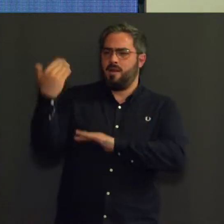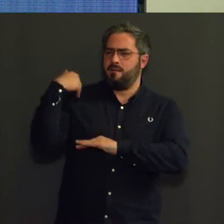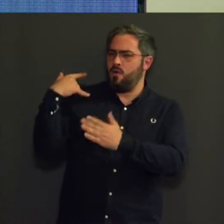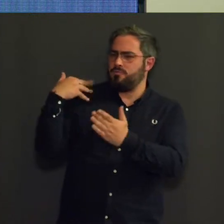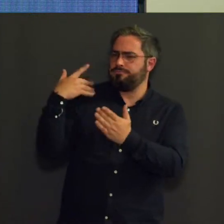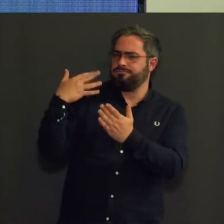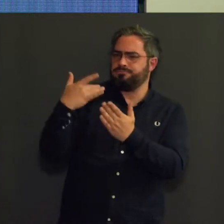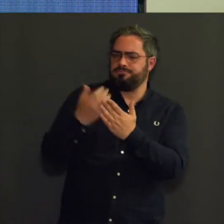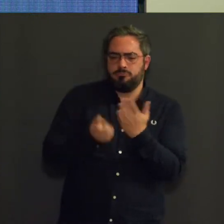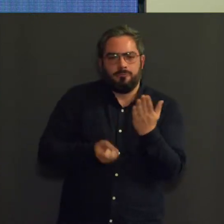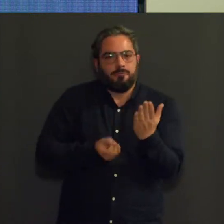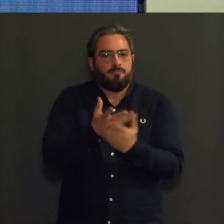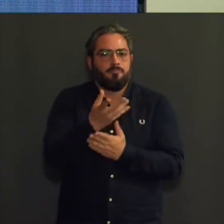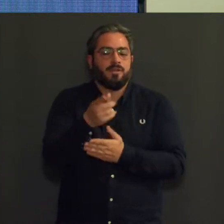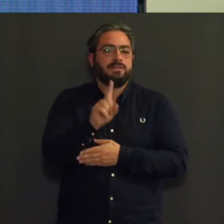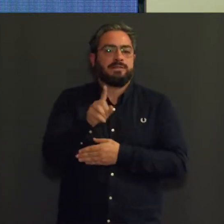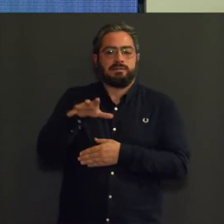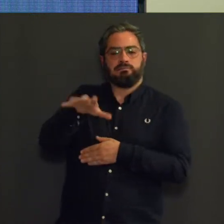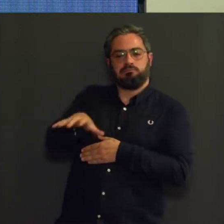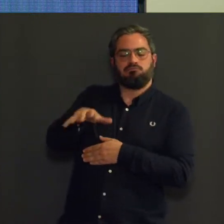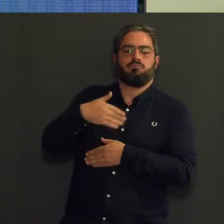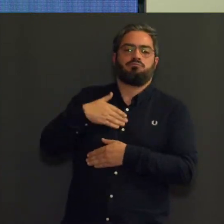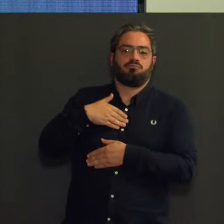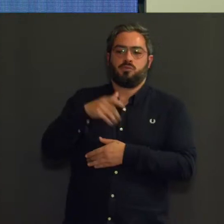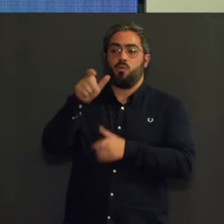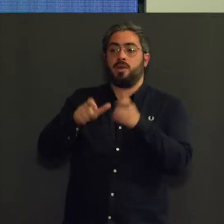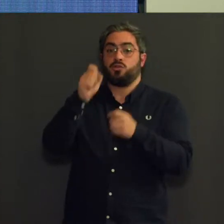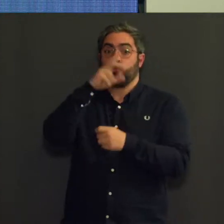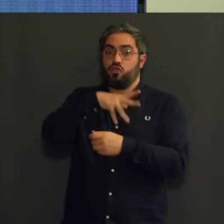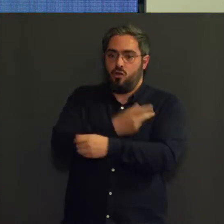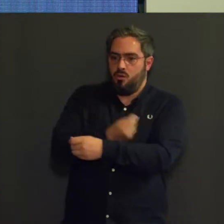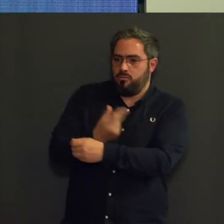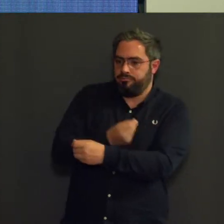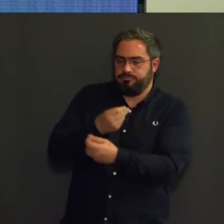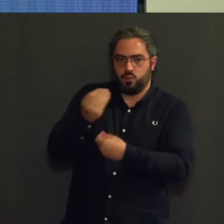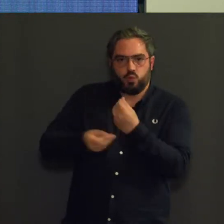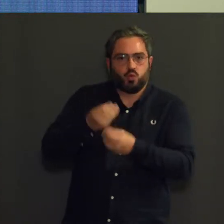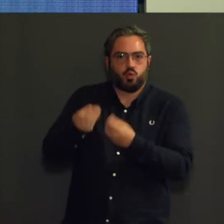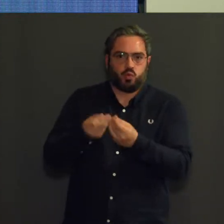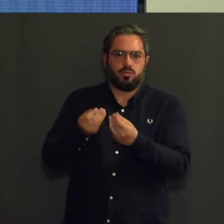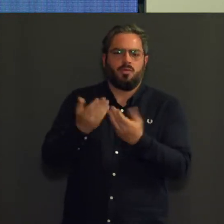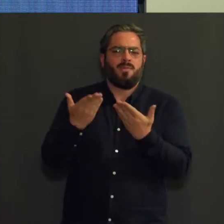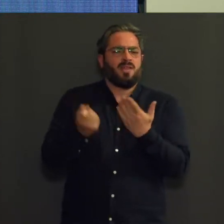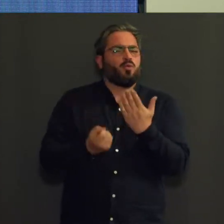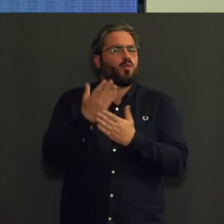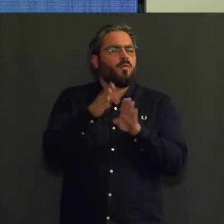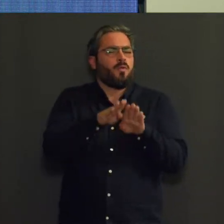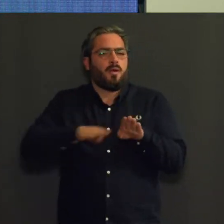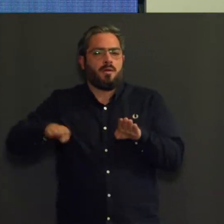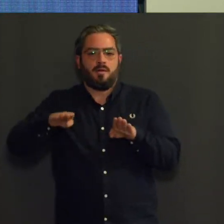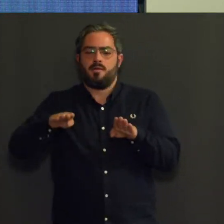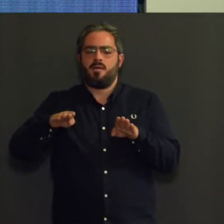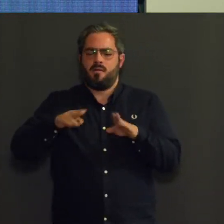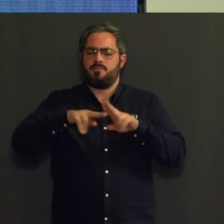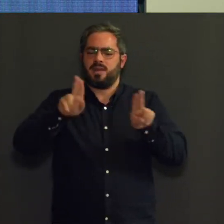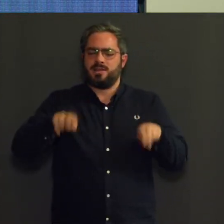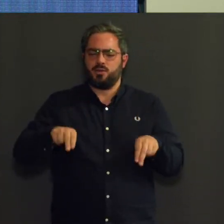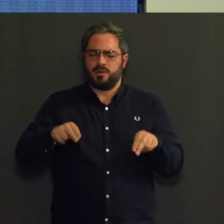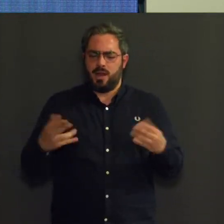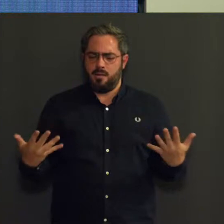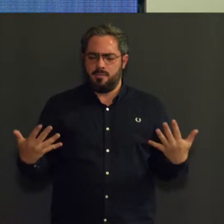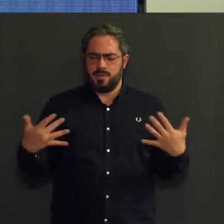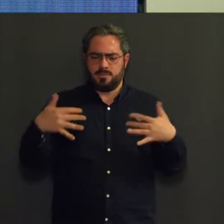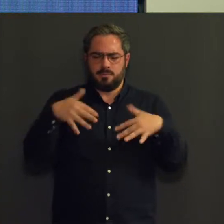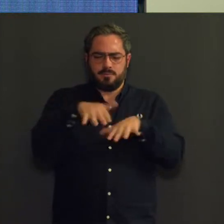émanaient des donneurs de sang. On a maintenant une autre étude dont on va vous parler qui permet de croiser nos résultats par rapport à